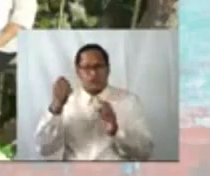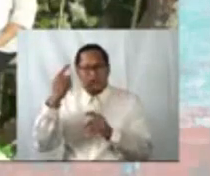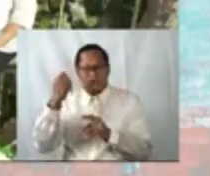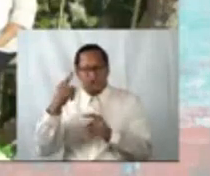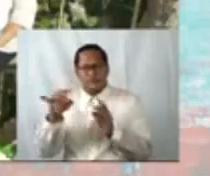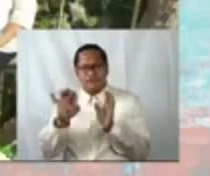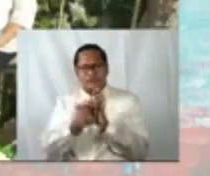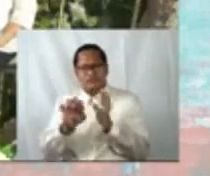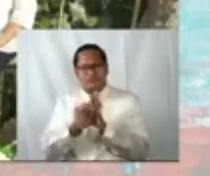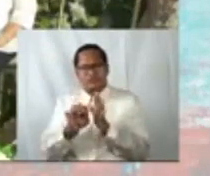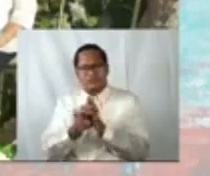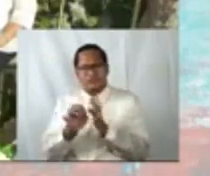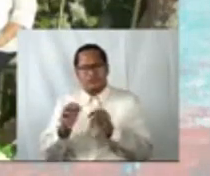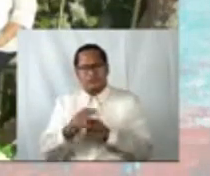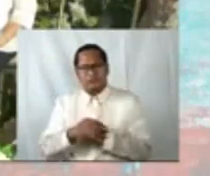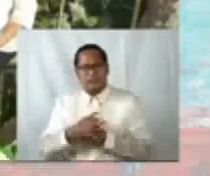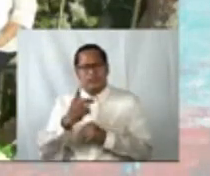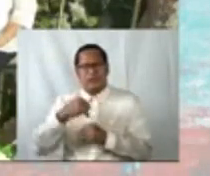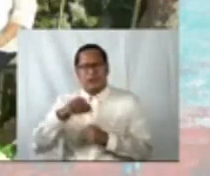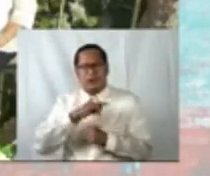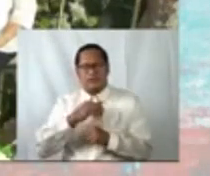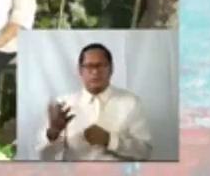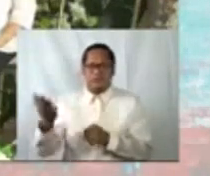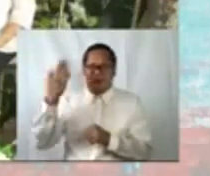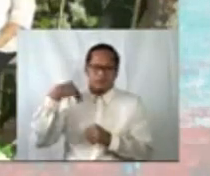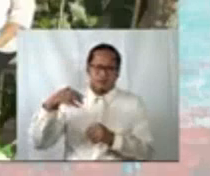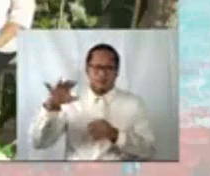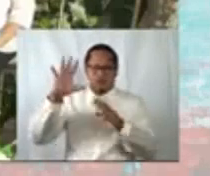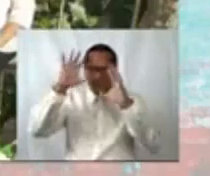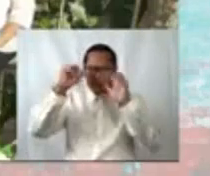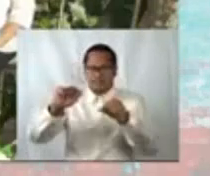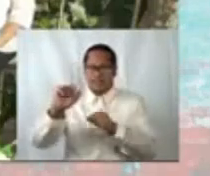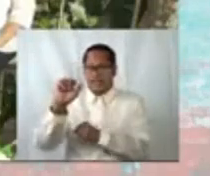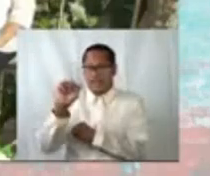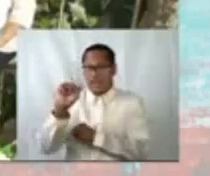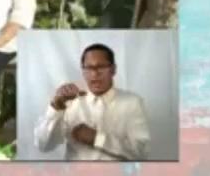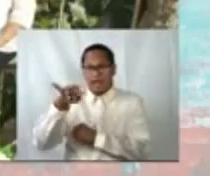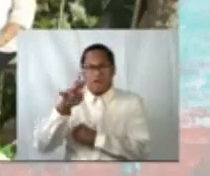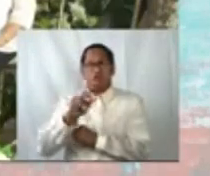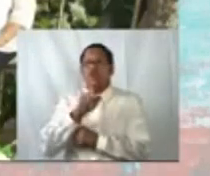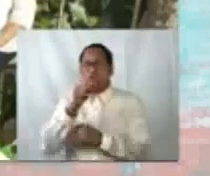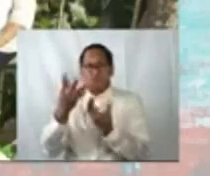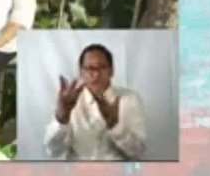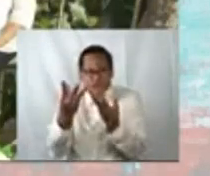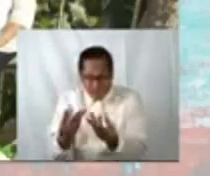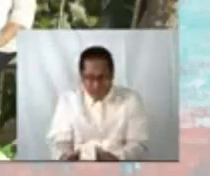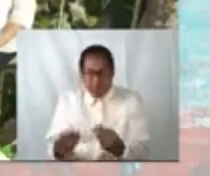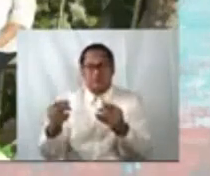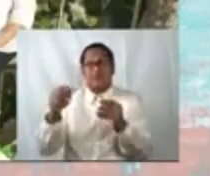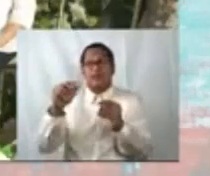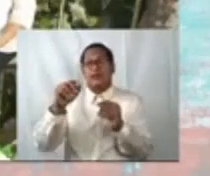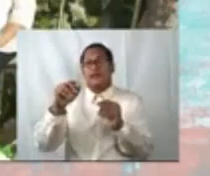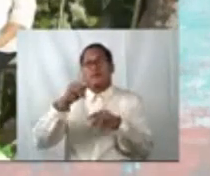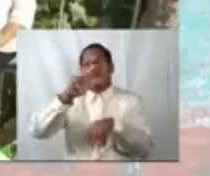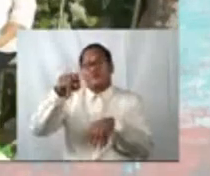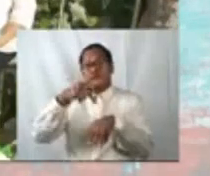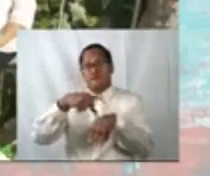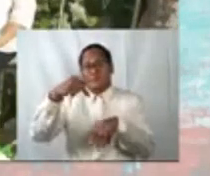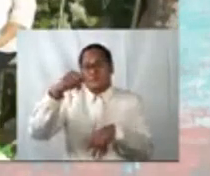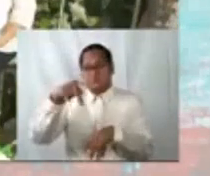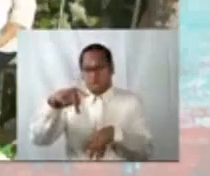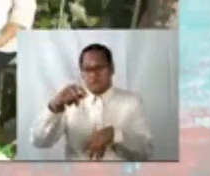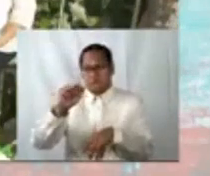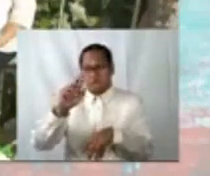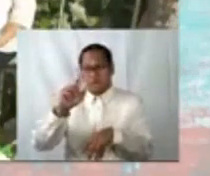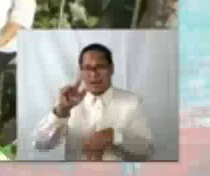sinasabi ko kay Coraz, ating dating Pangulong Cory Aquino, dinisolve niya yung batasan, Philippine Parliament.